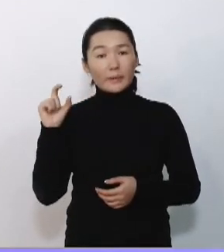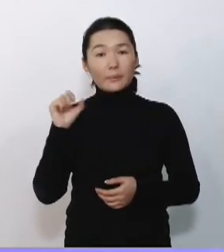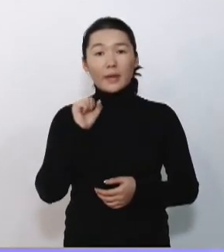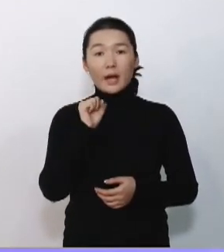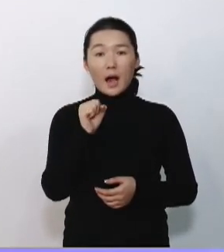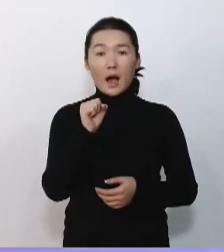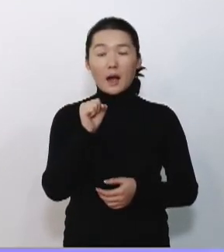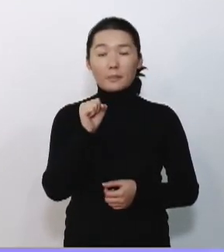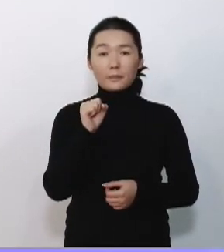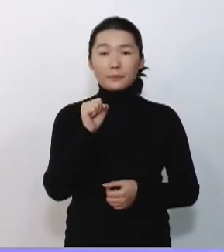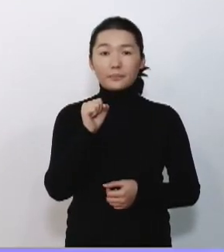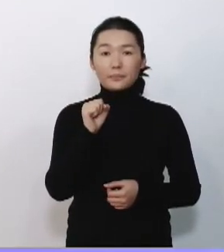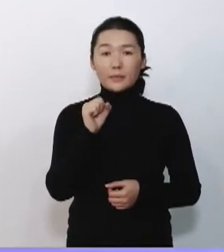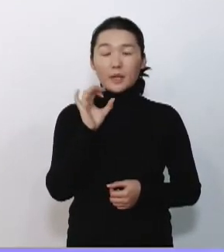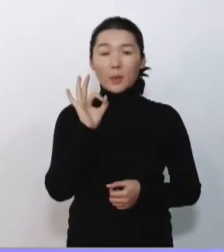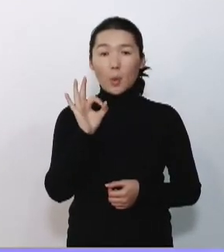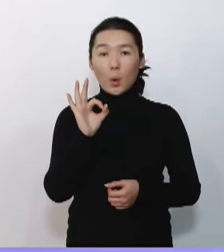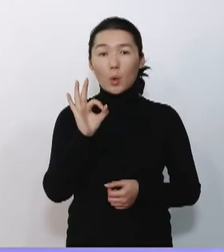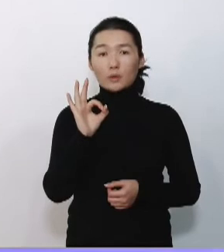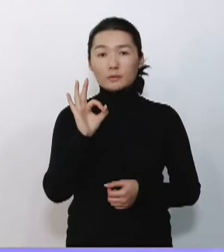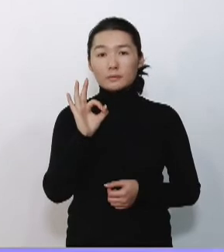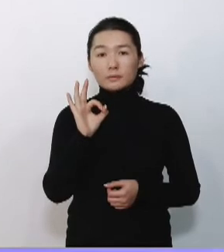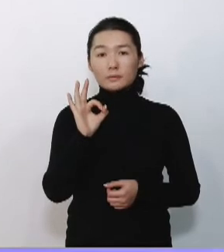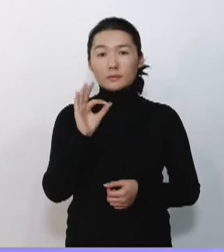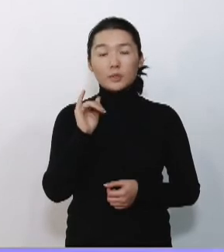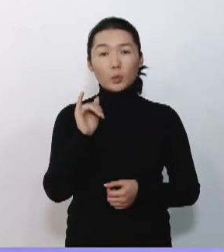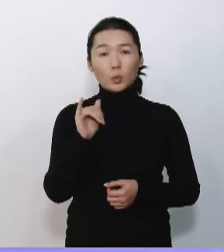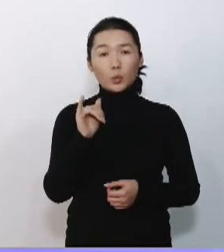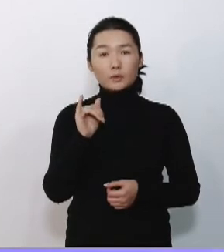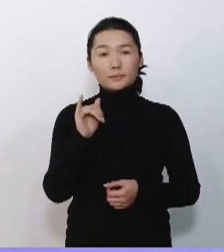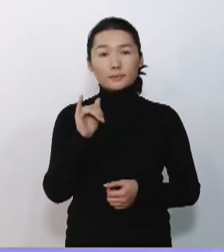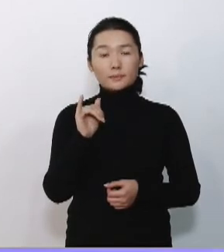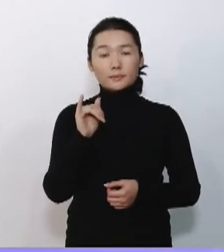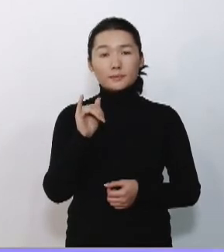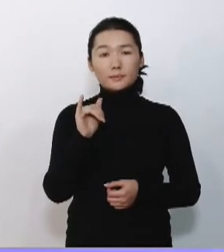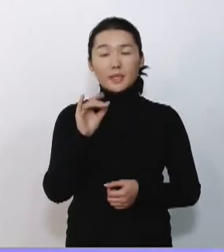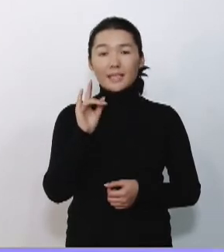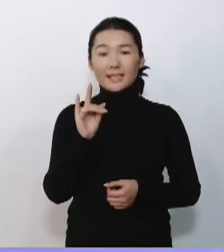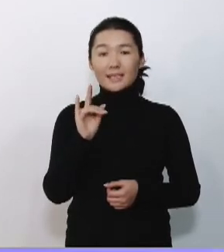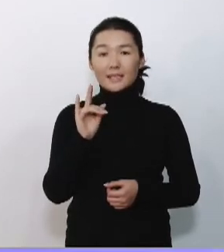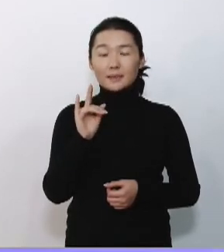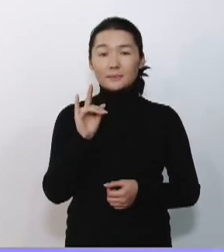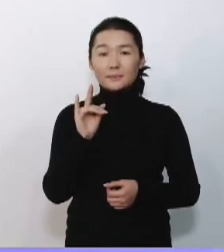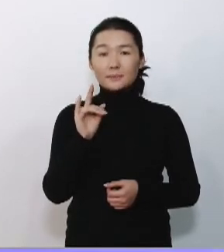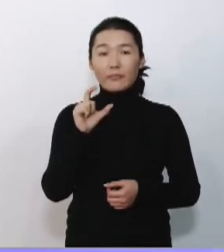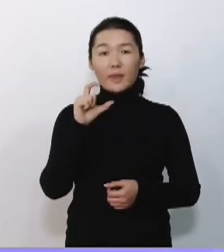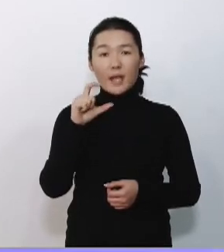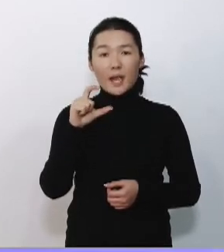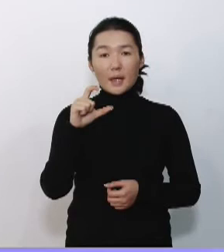А, О, У, И,